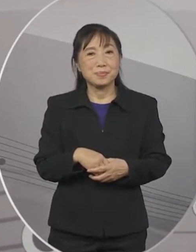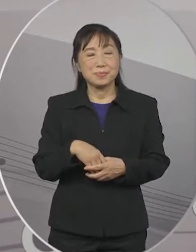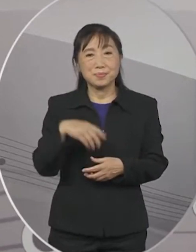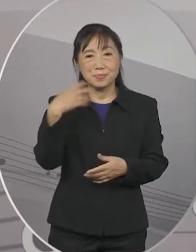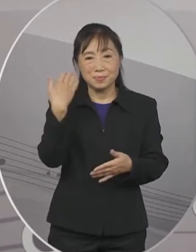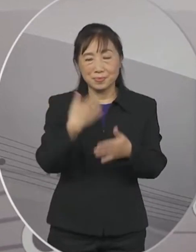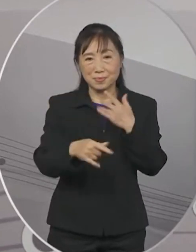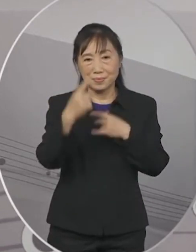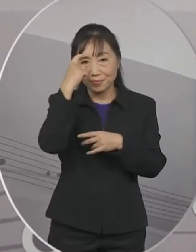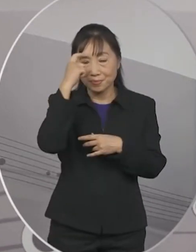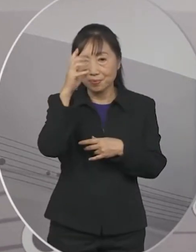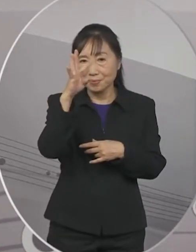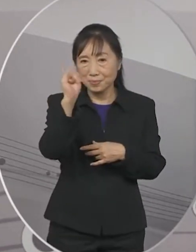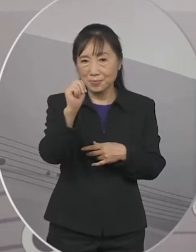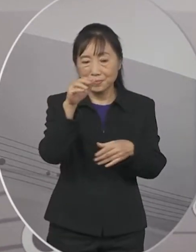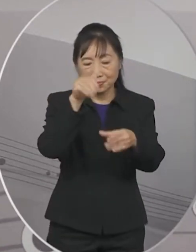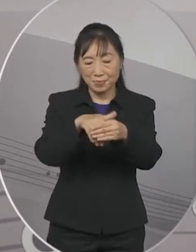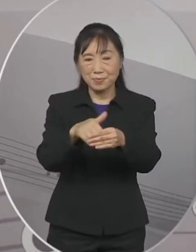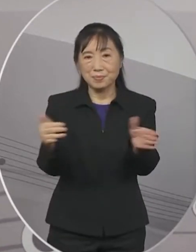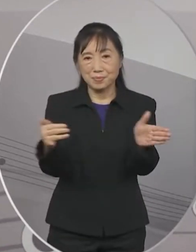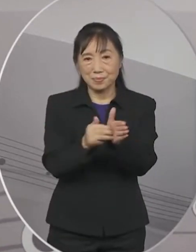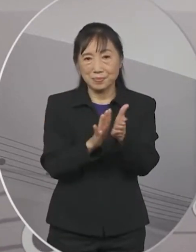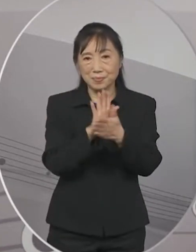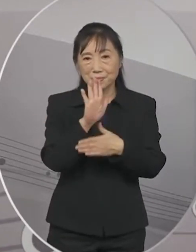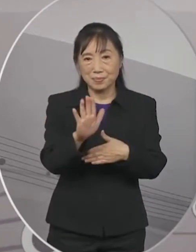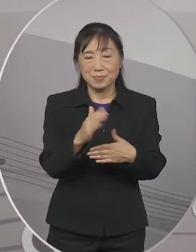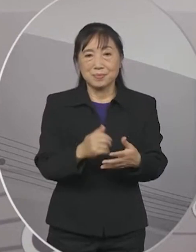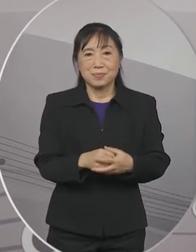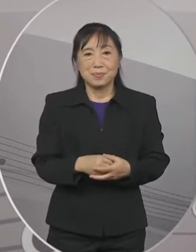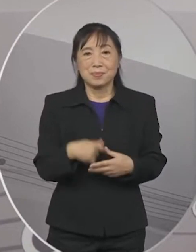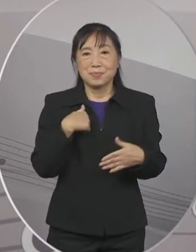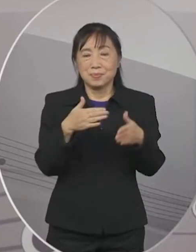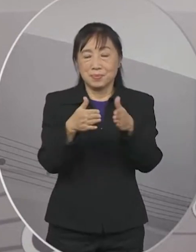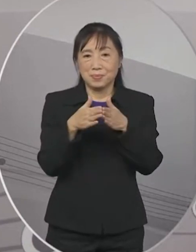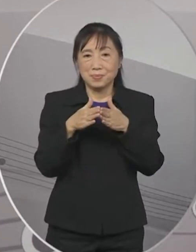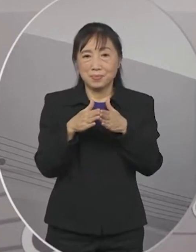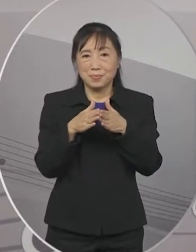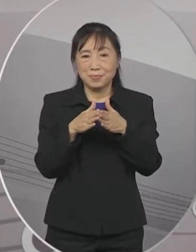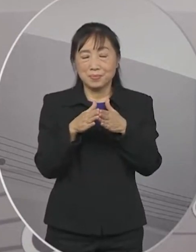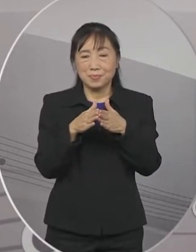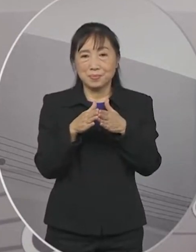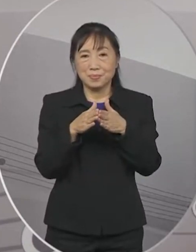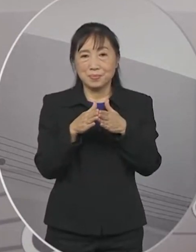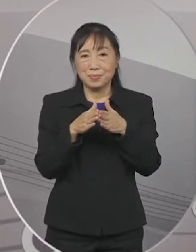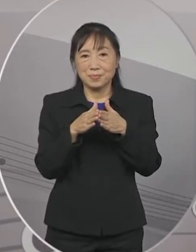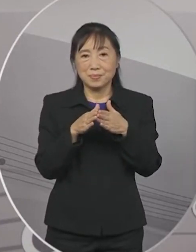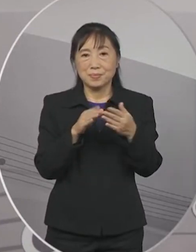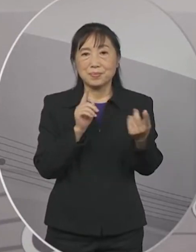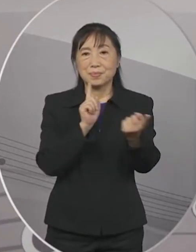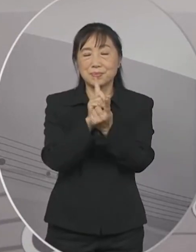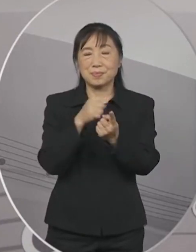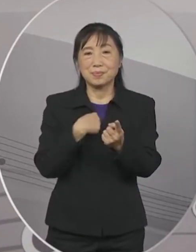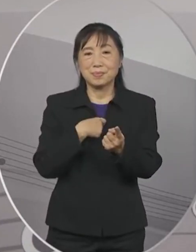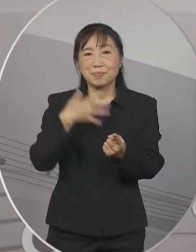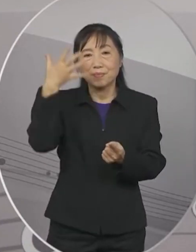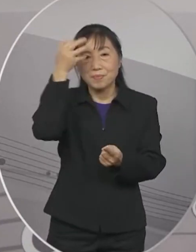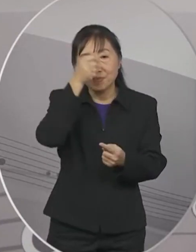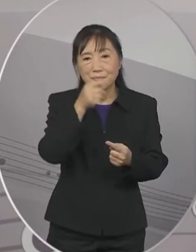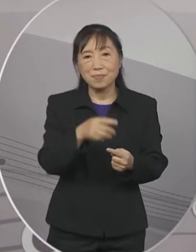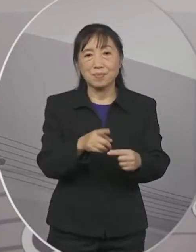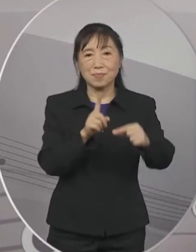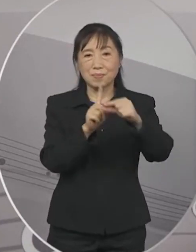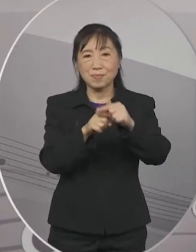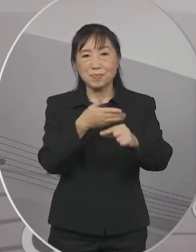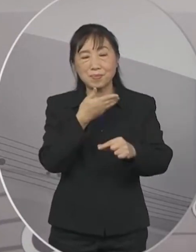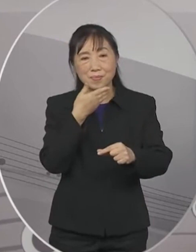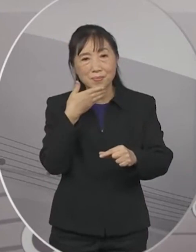十几天选举就结束了，结束完了之后呢，我们需要面对我们自己的老中青三代，对，